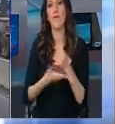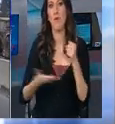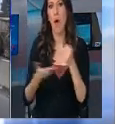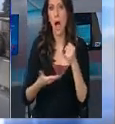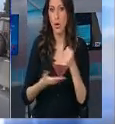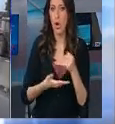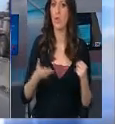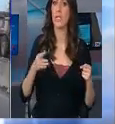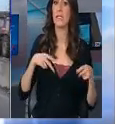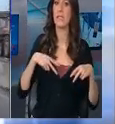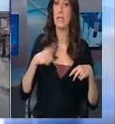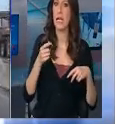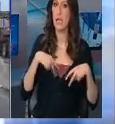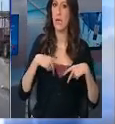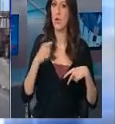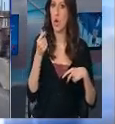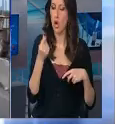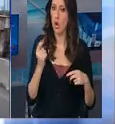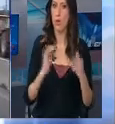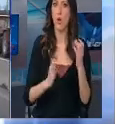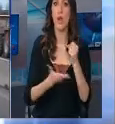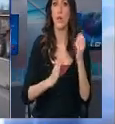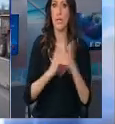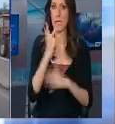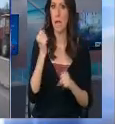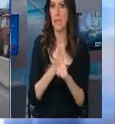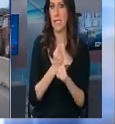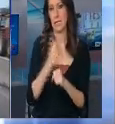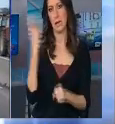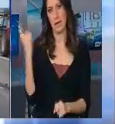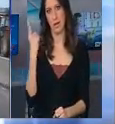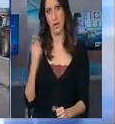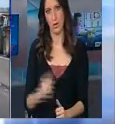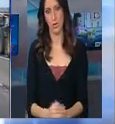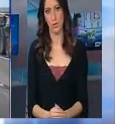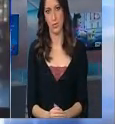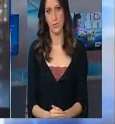οικονομικών, αγροτικής ανάπτυξης, εργασίας και περιβάλλοντος.